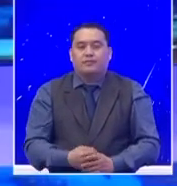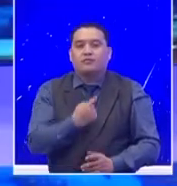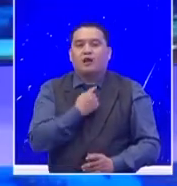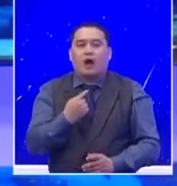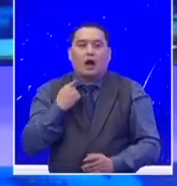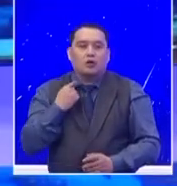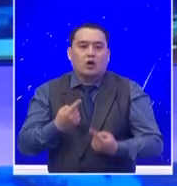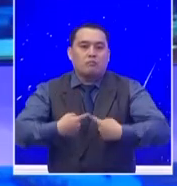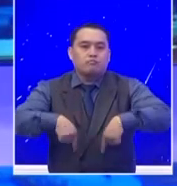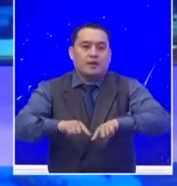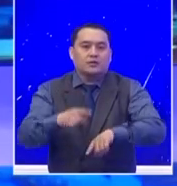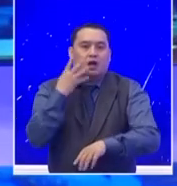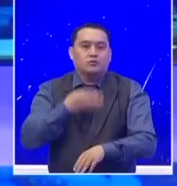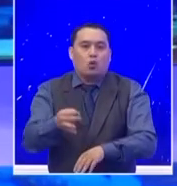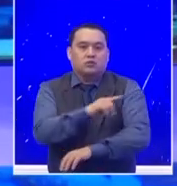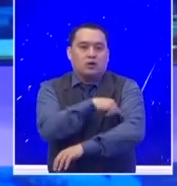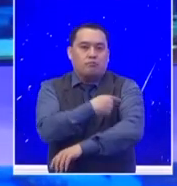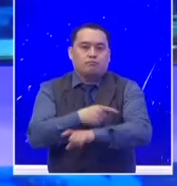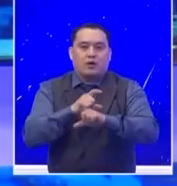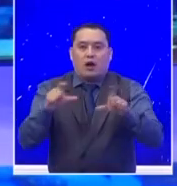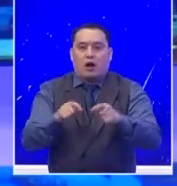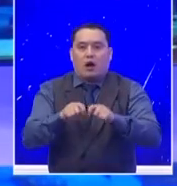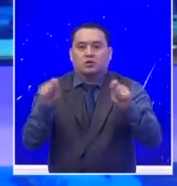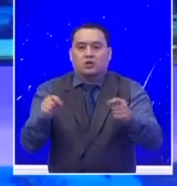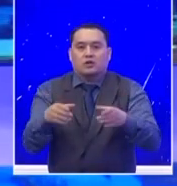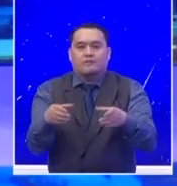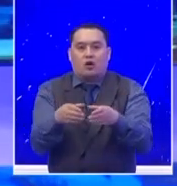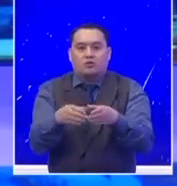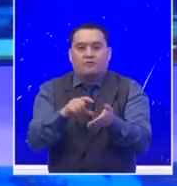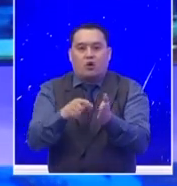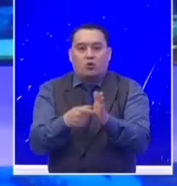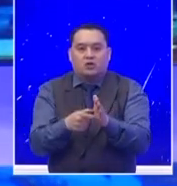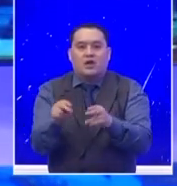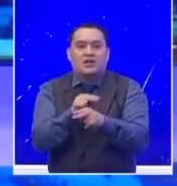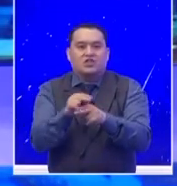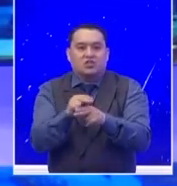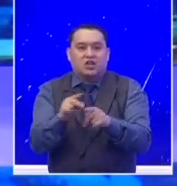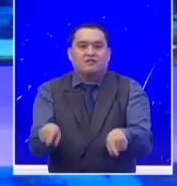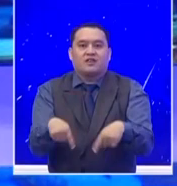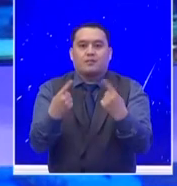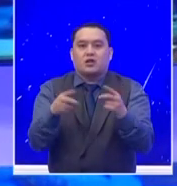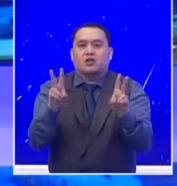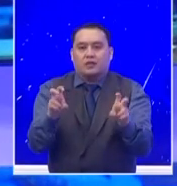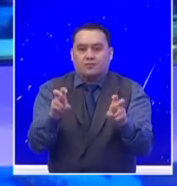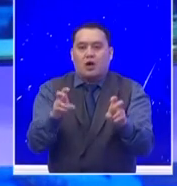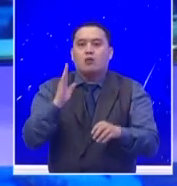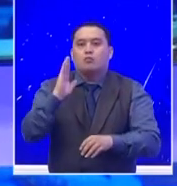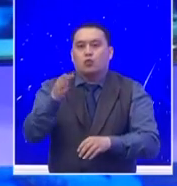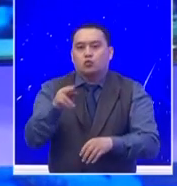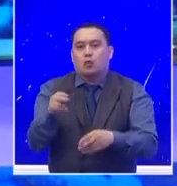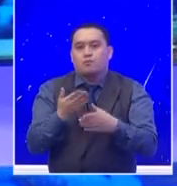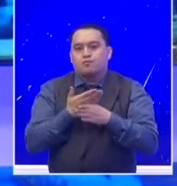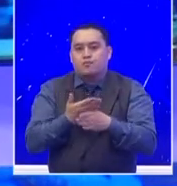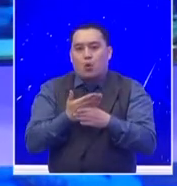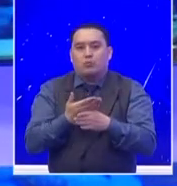В Талдыкургане на базе Алматинской областной больницы открылось отделение восстановительного лечения и реабилитации. Отныне в нем будут